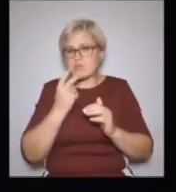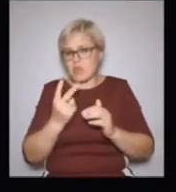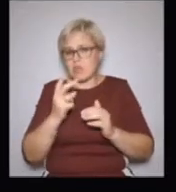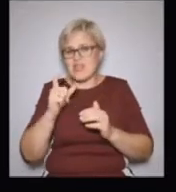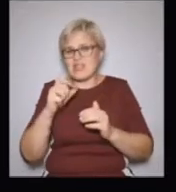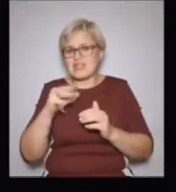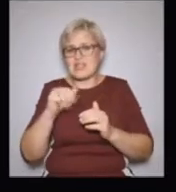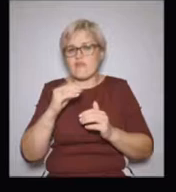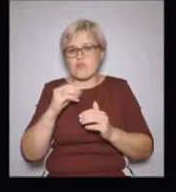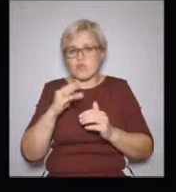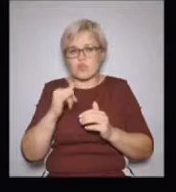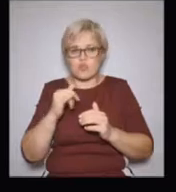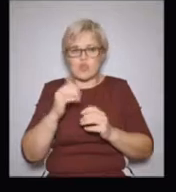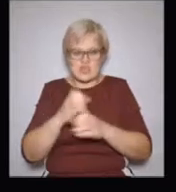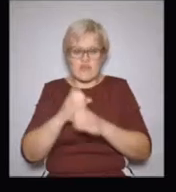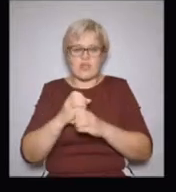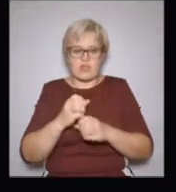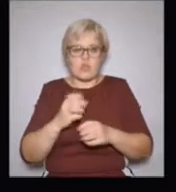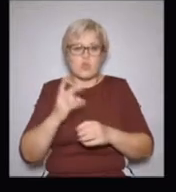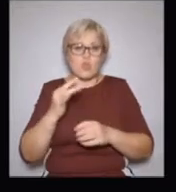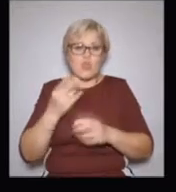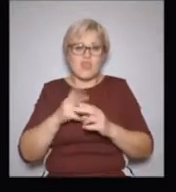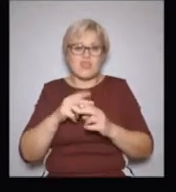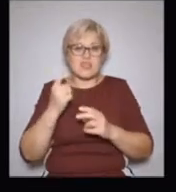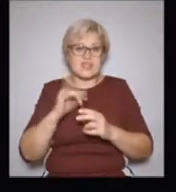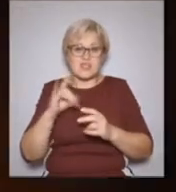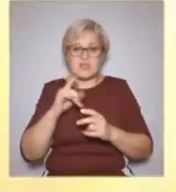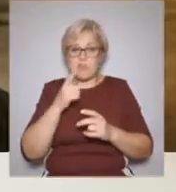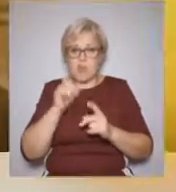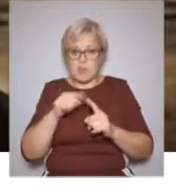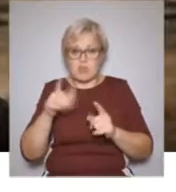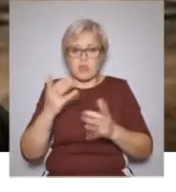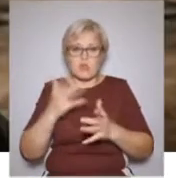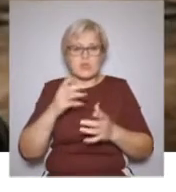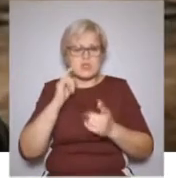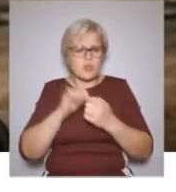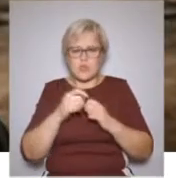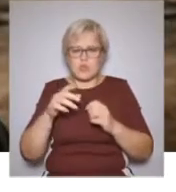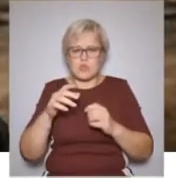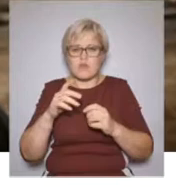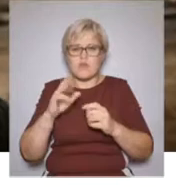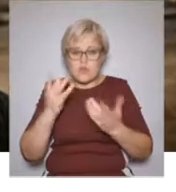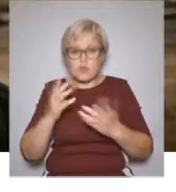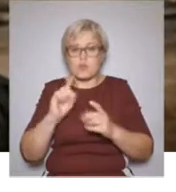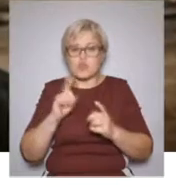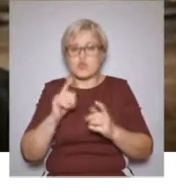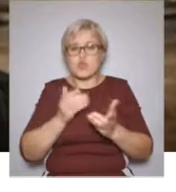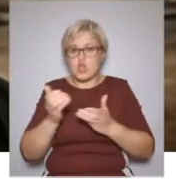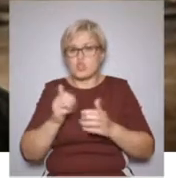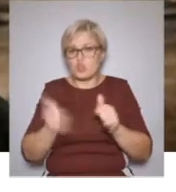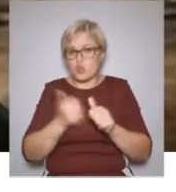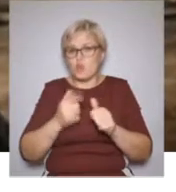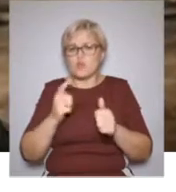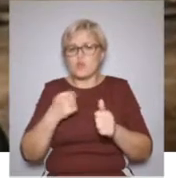может уроки делать элите гулять еще что-то не хотелось в этом возрасте вот посмотреть как бегут мой тренер то есть первый тренер вот охов и